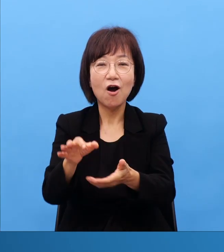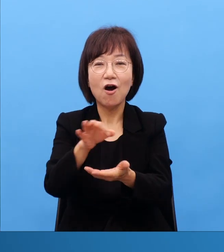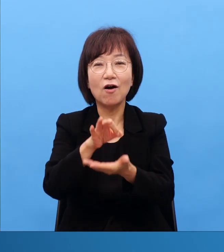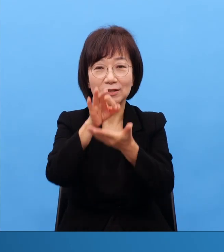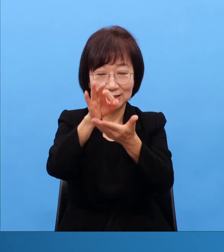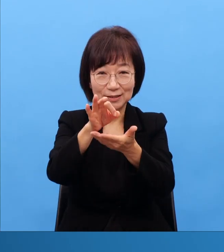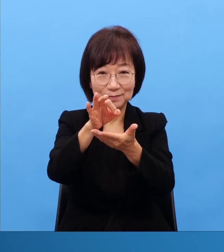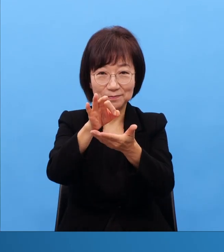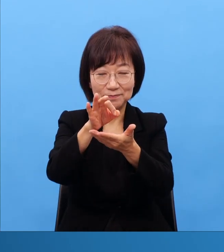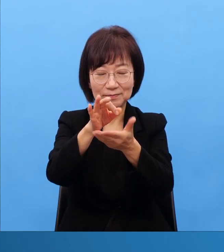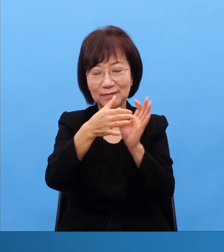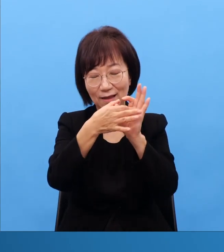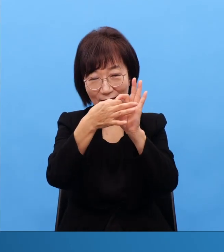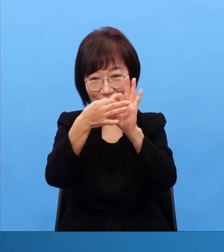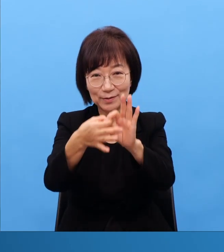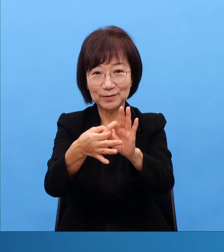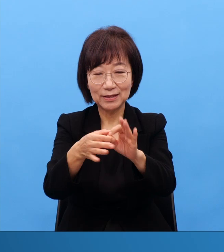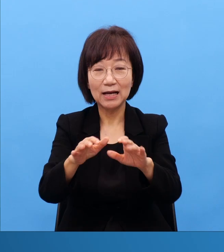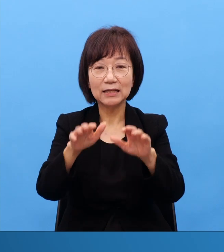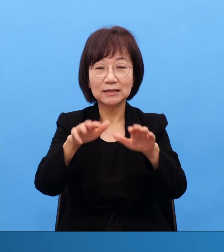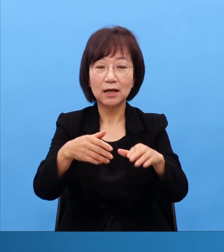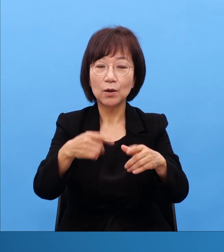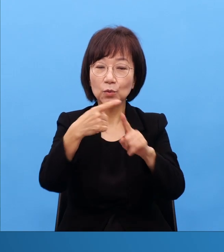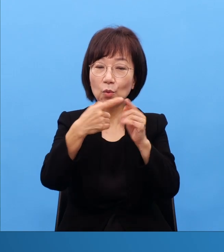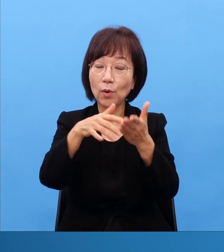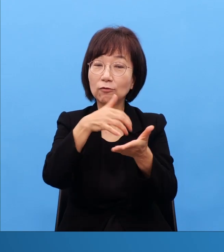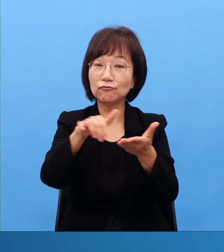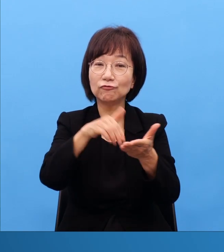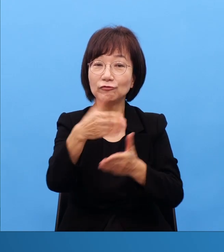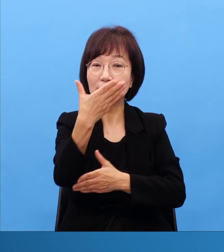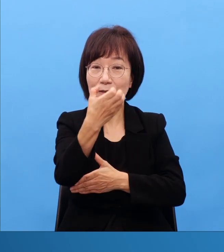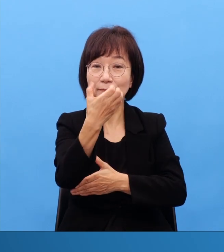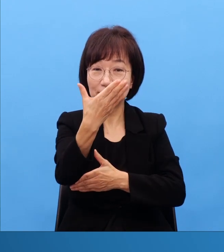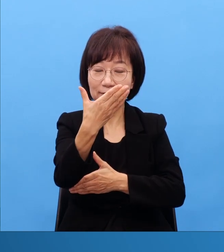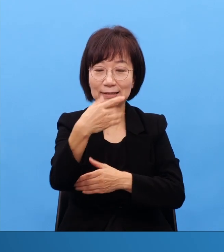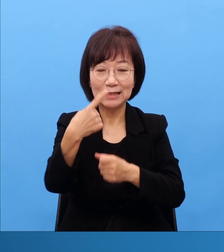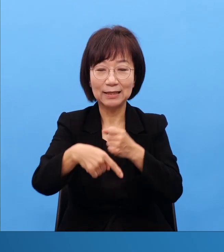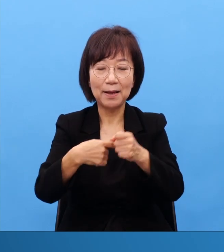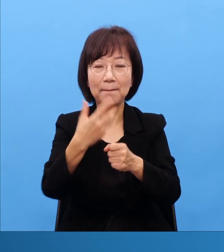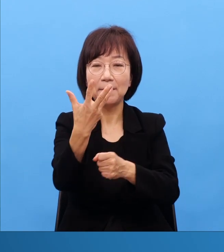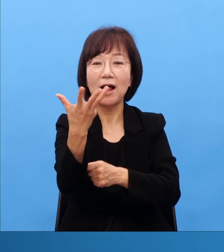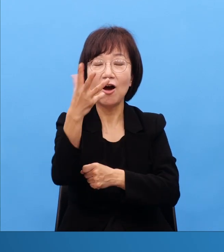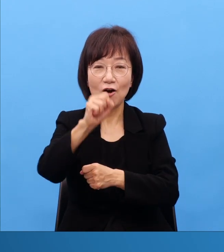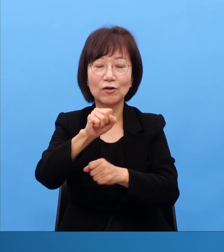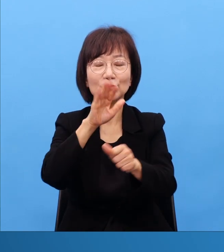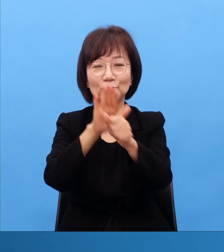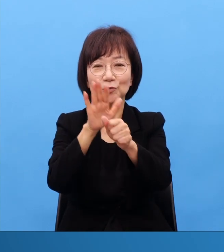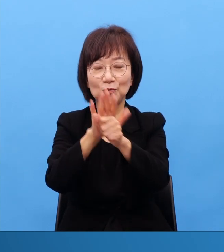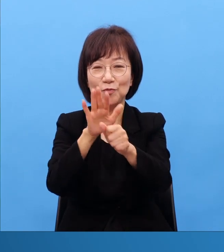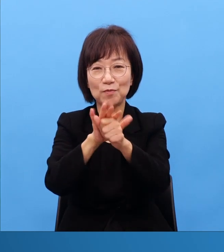중직자들의 헌금이 계속돼 현재 99개 교회에 연 8억 원을 지원하고 있습니다.